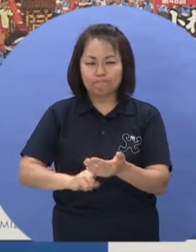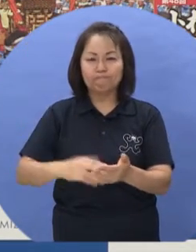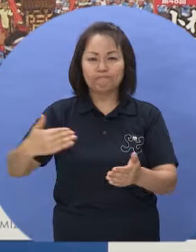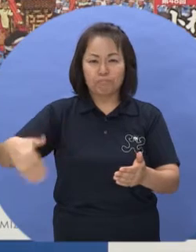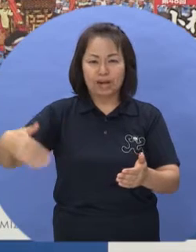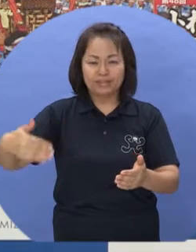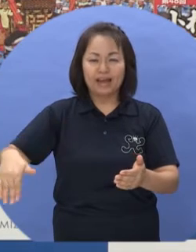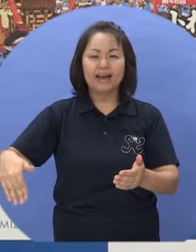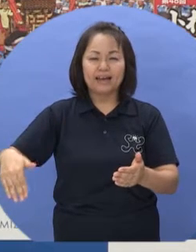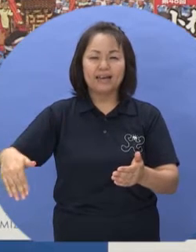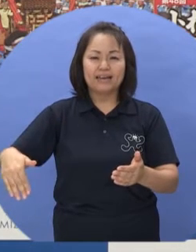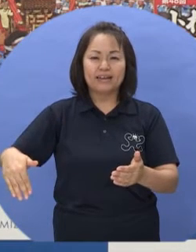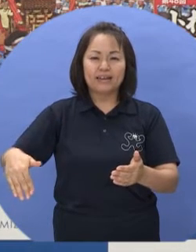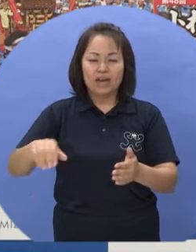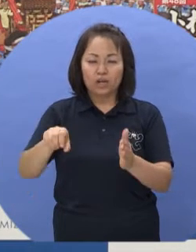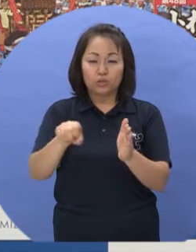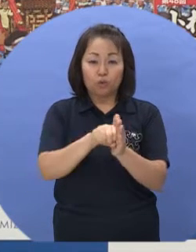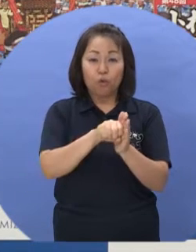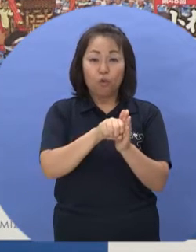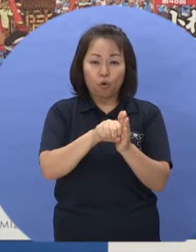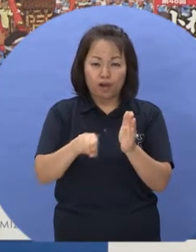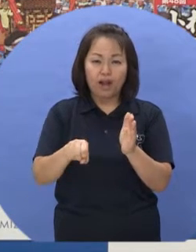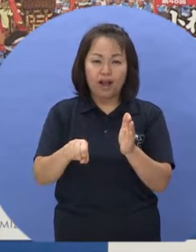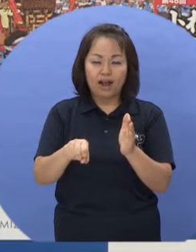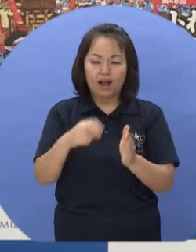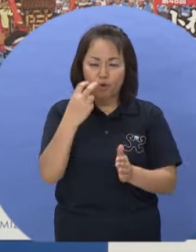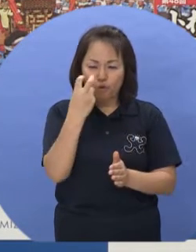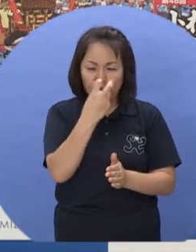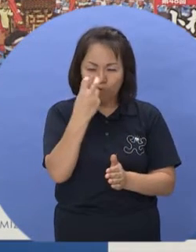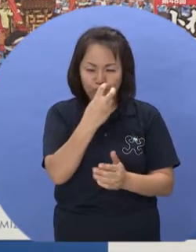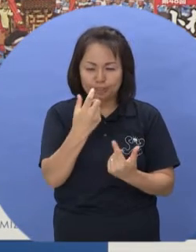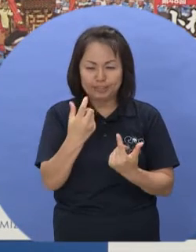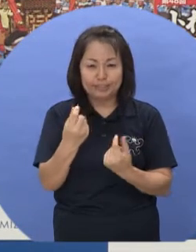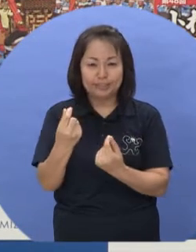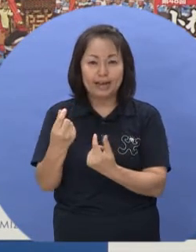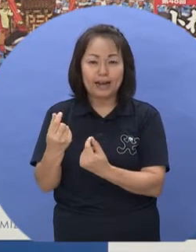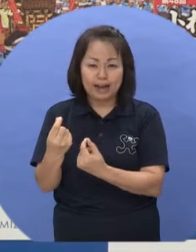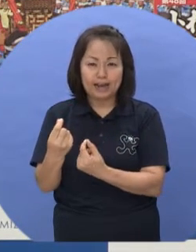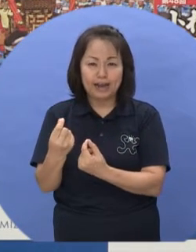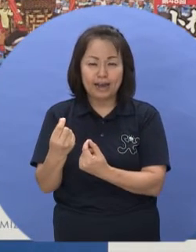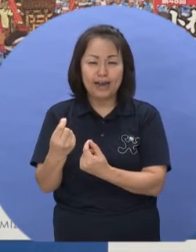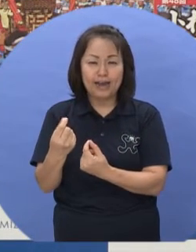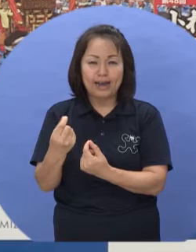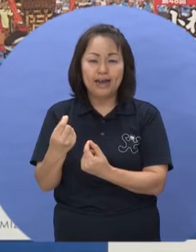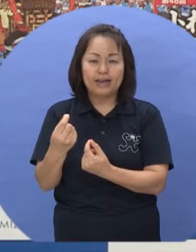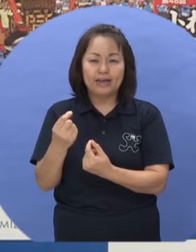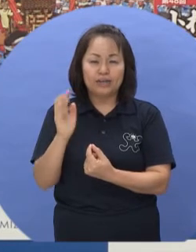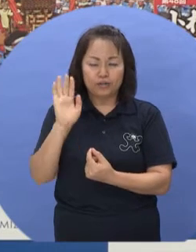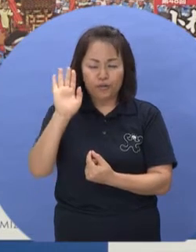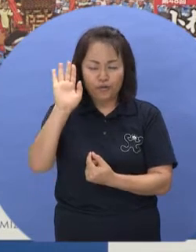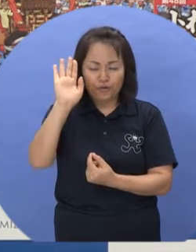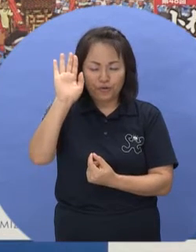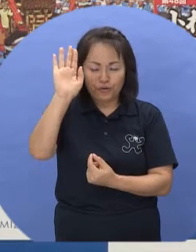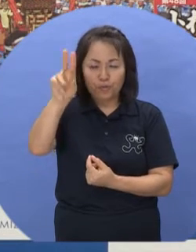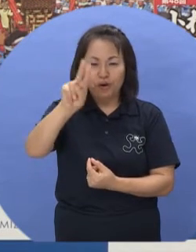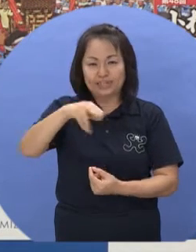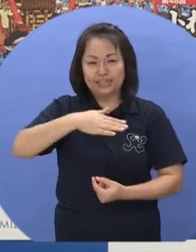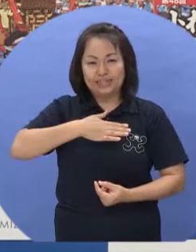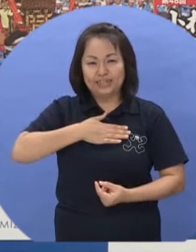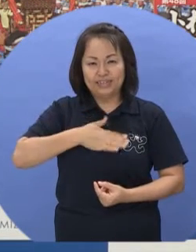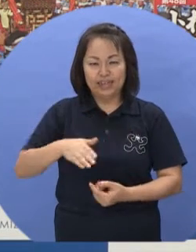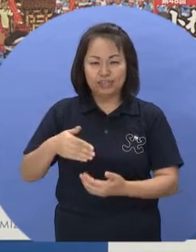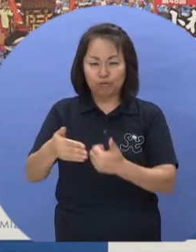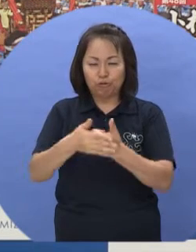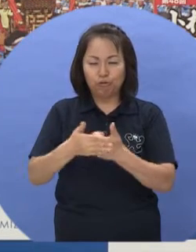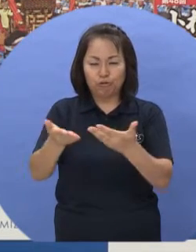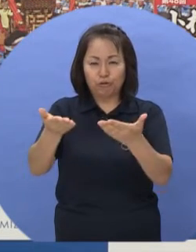ますが、効果などを確認をしながら、こちらといたしましては、ぜひご理解、ご協力を引き続き